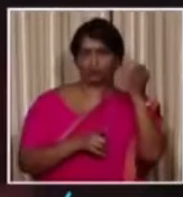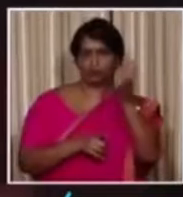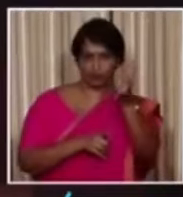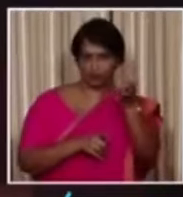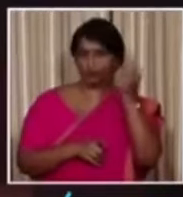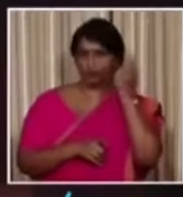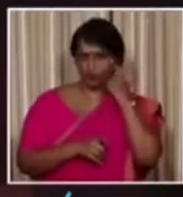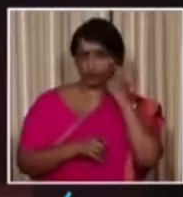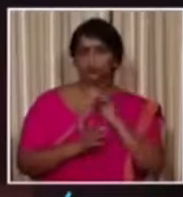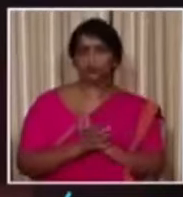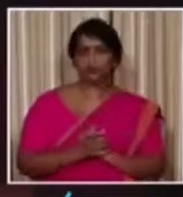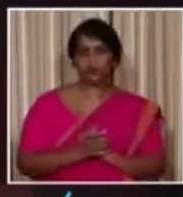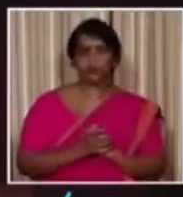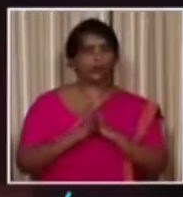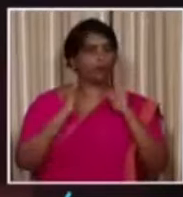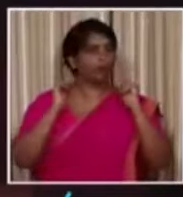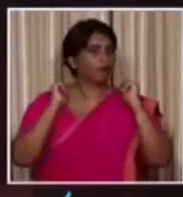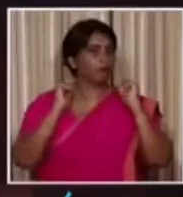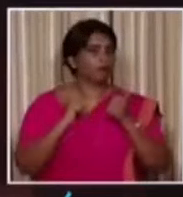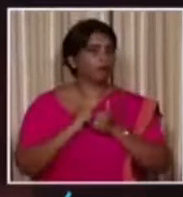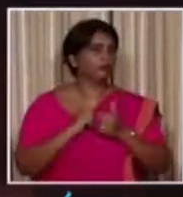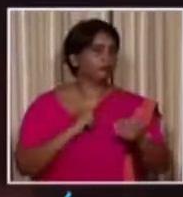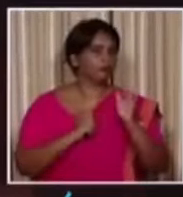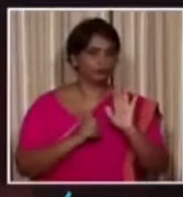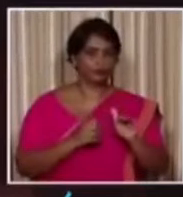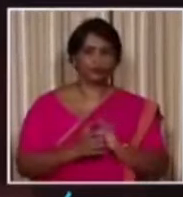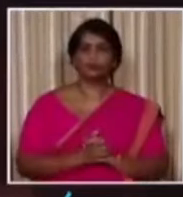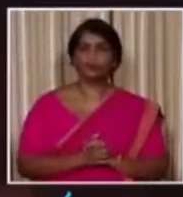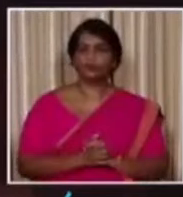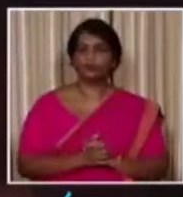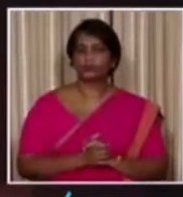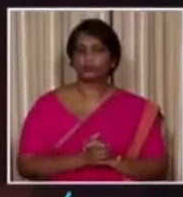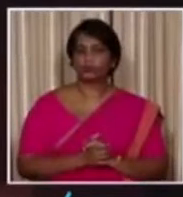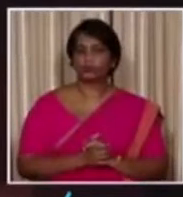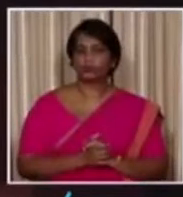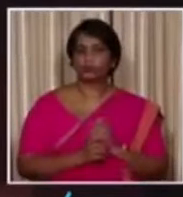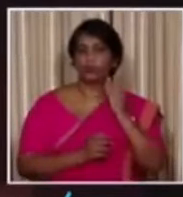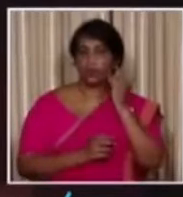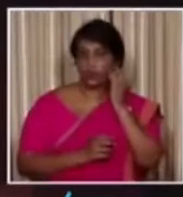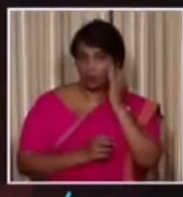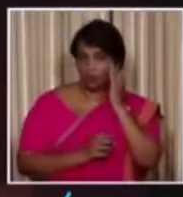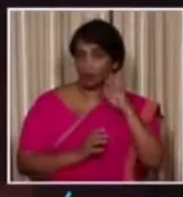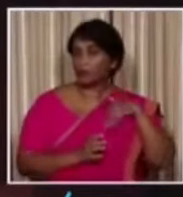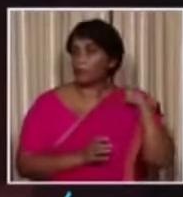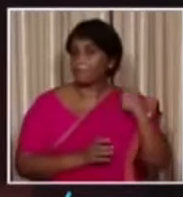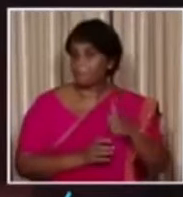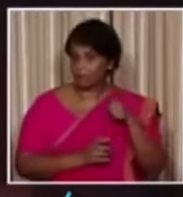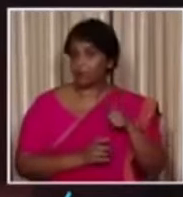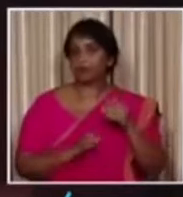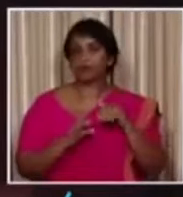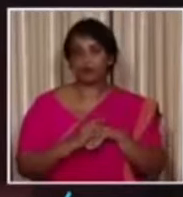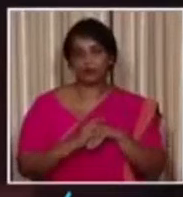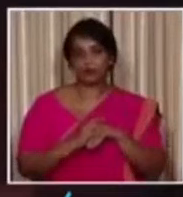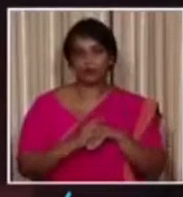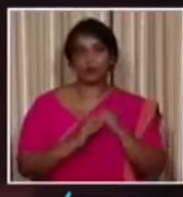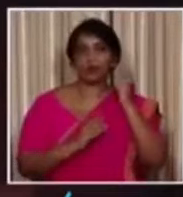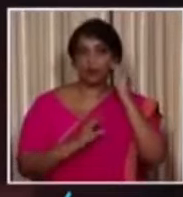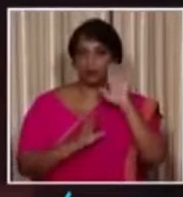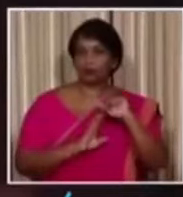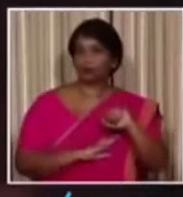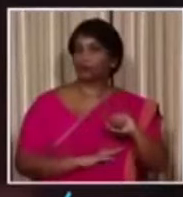දන්නවා අතිසාර්ථකව ඒක ක්‍රියාත්මක වෙනවා. ඒ කියන්නේ කාන්තා මූලික